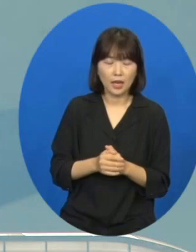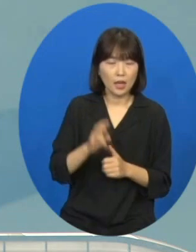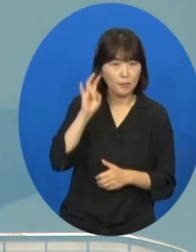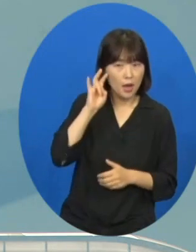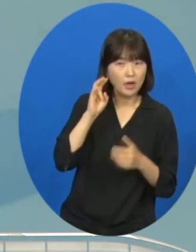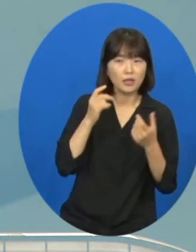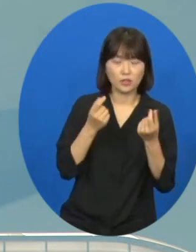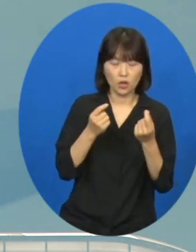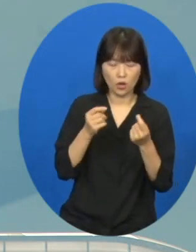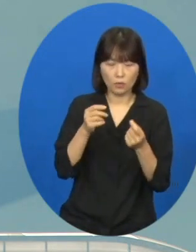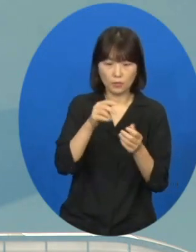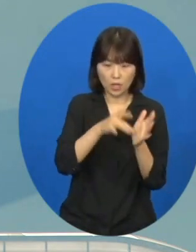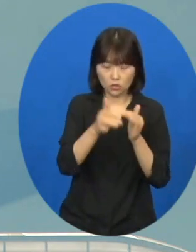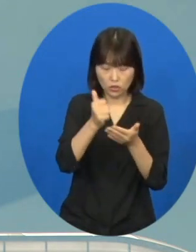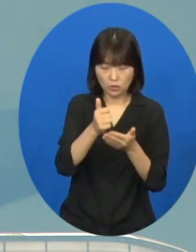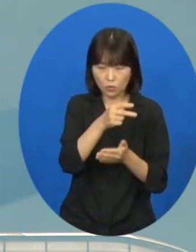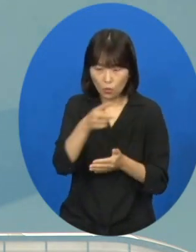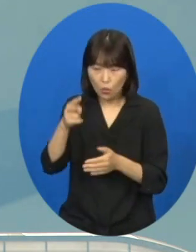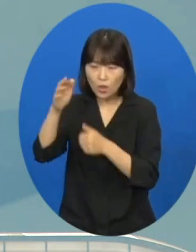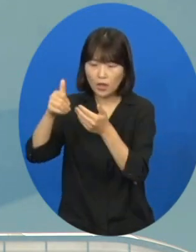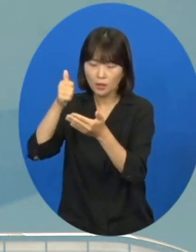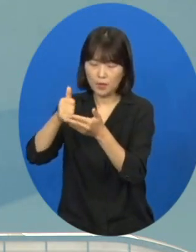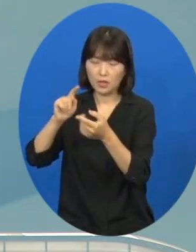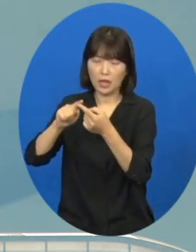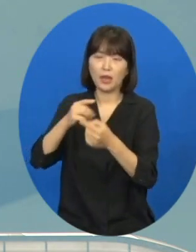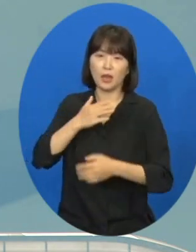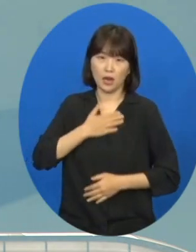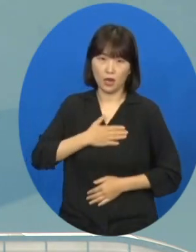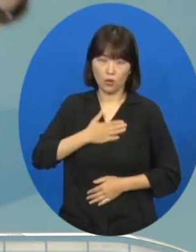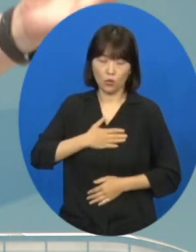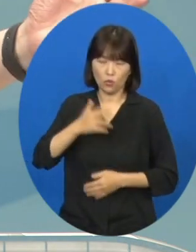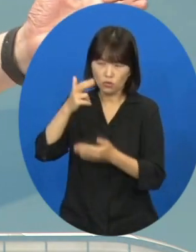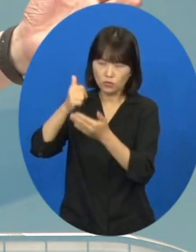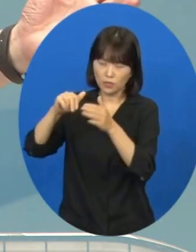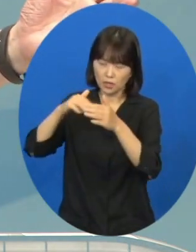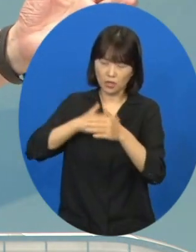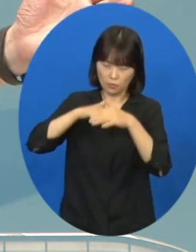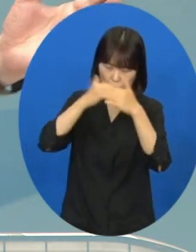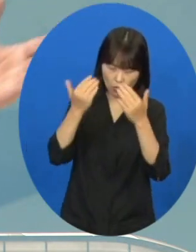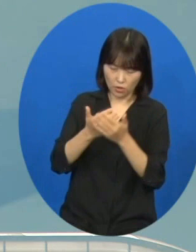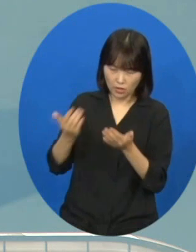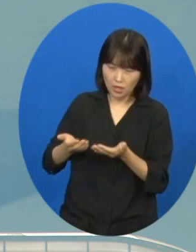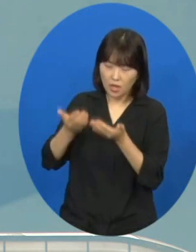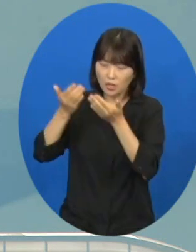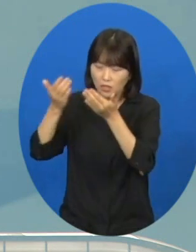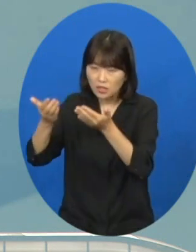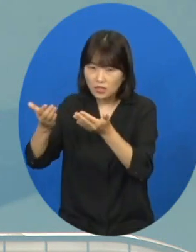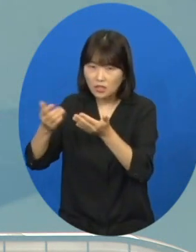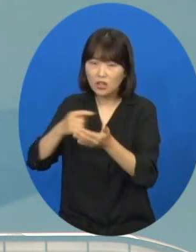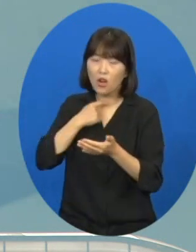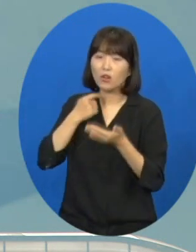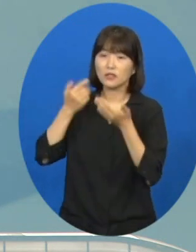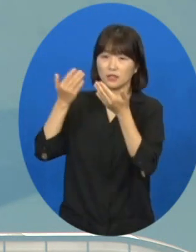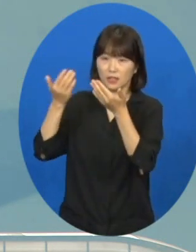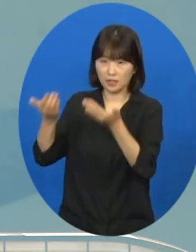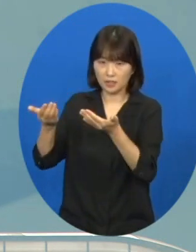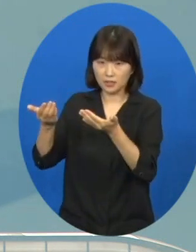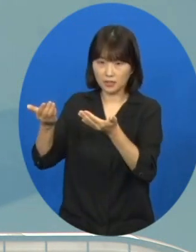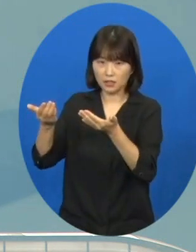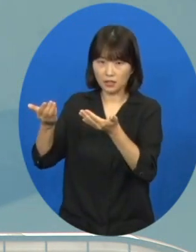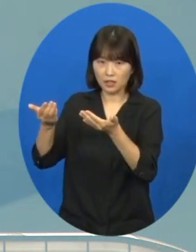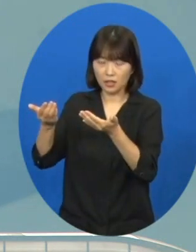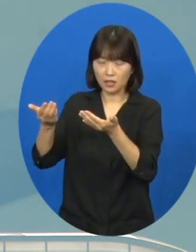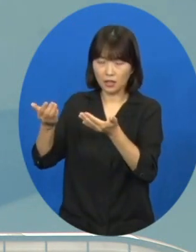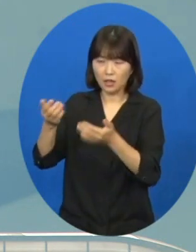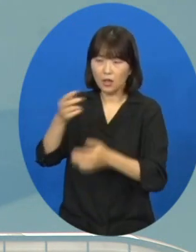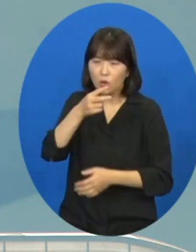진짜 알고 그 주님께 내 모든 것을 다 드려서 헌신하는 게 가장 예수 믿는